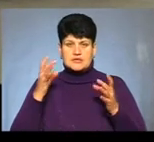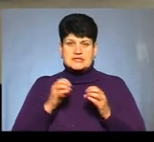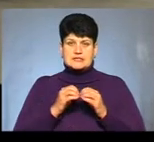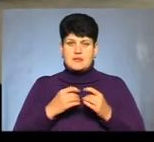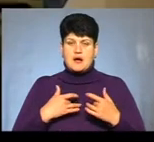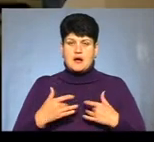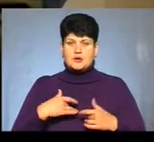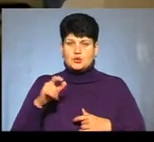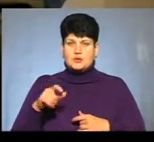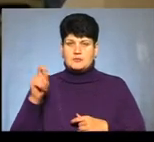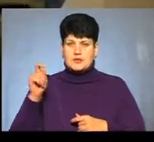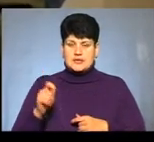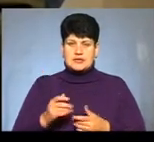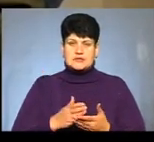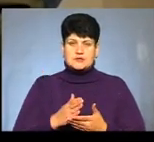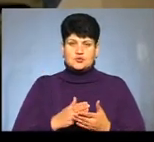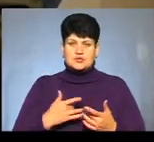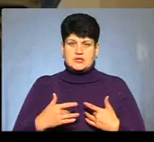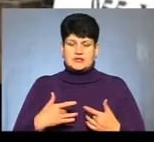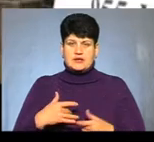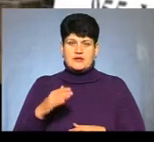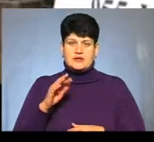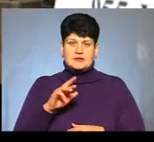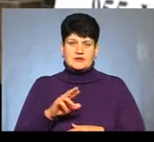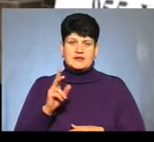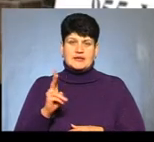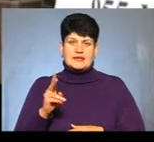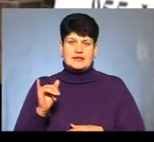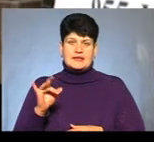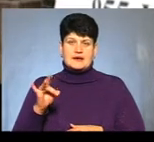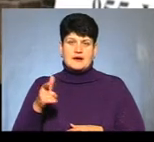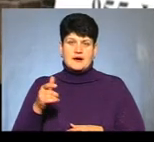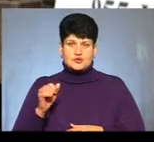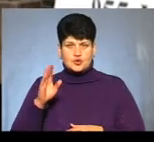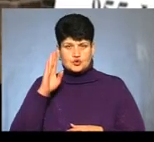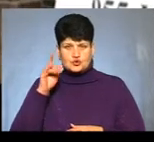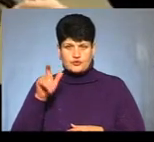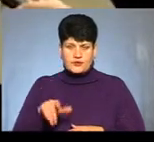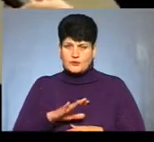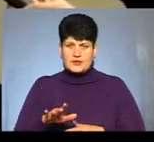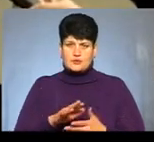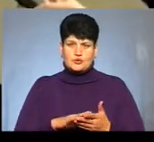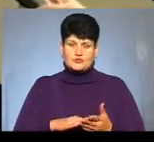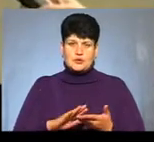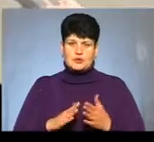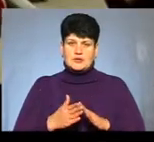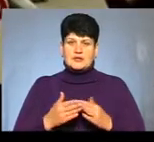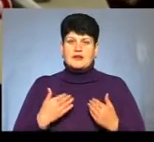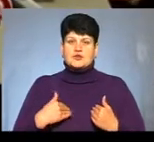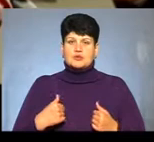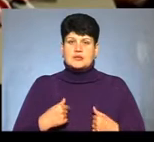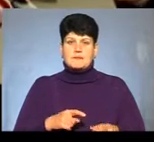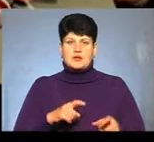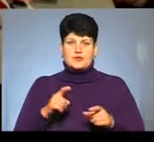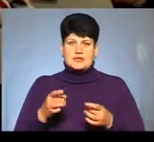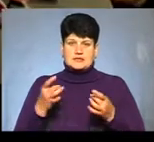із 10 акторами Львівського театру приїхав заслужений артист України Ярослав Кіргач. Чоловіку не продовжили контракт. Навіщо мене переводити на